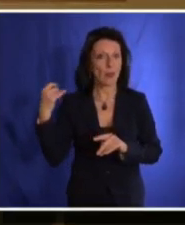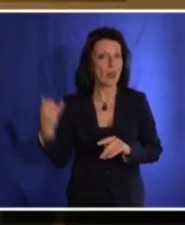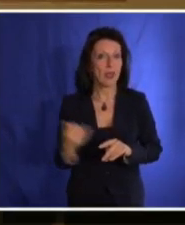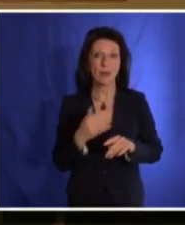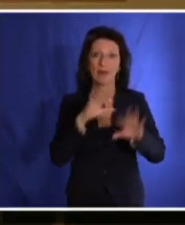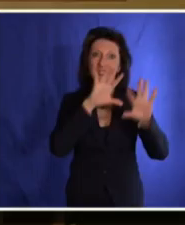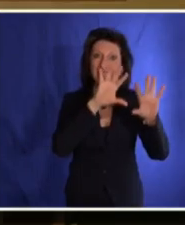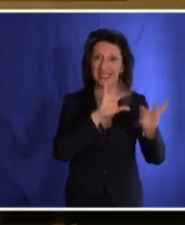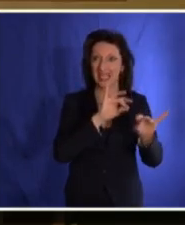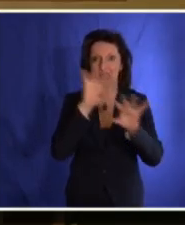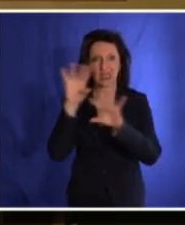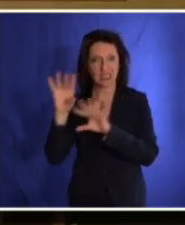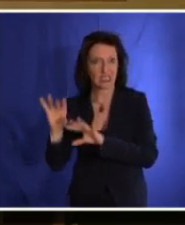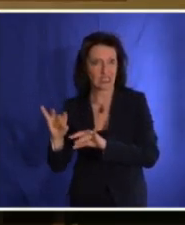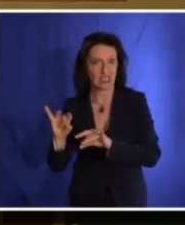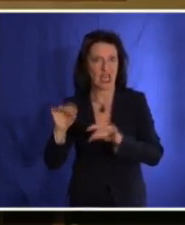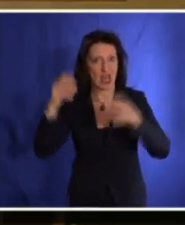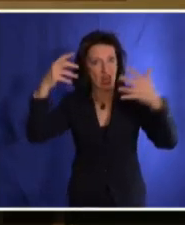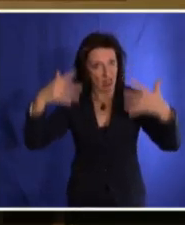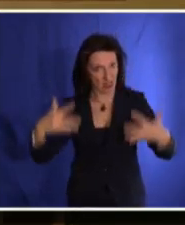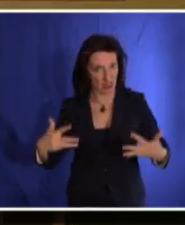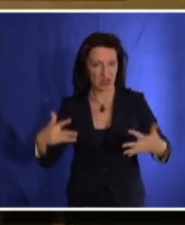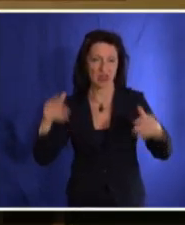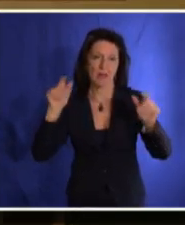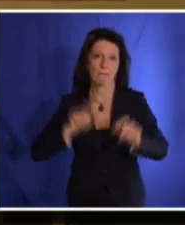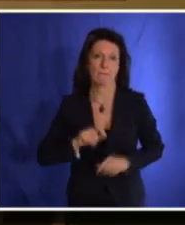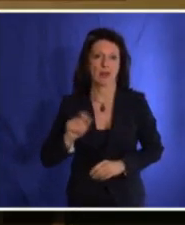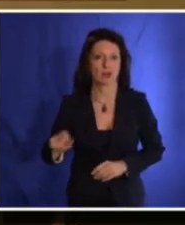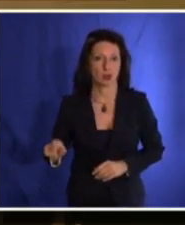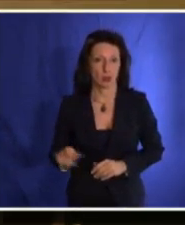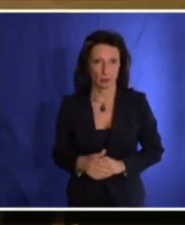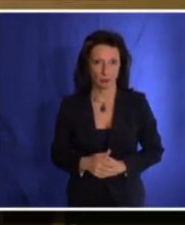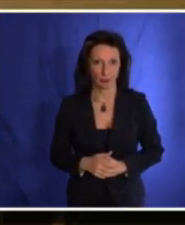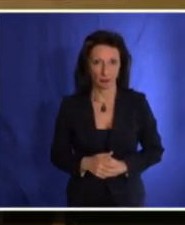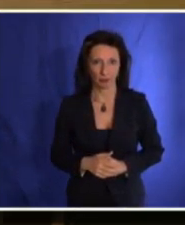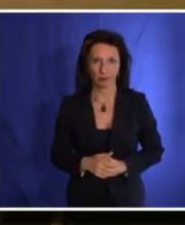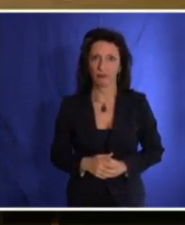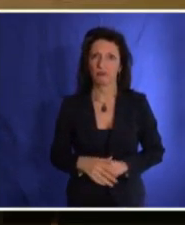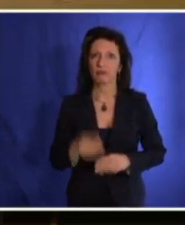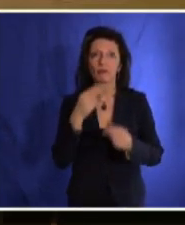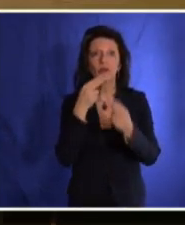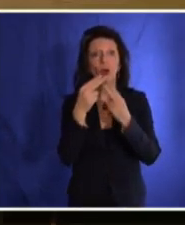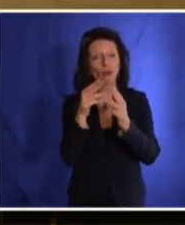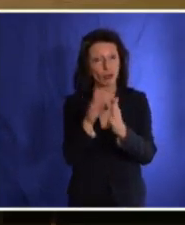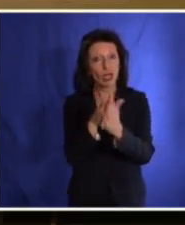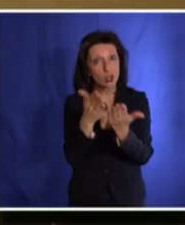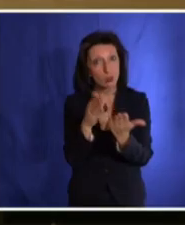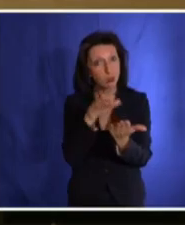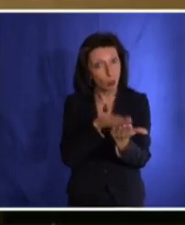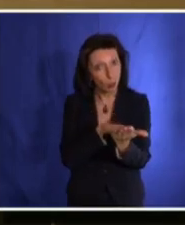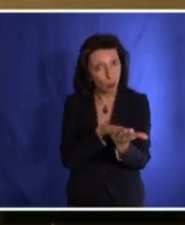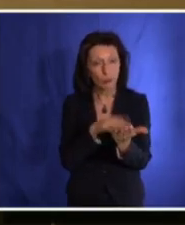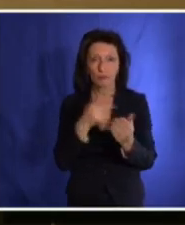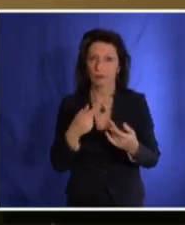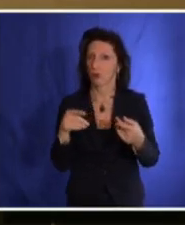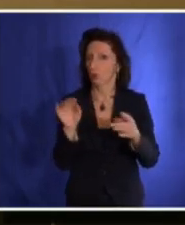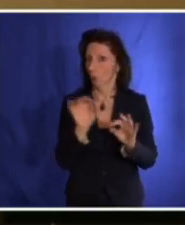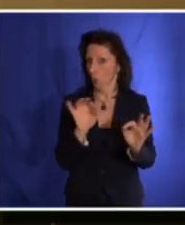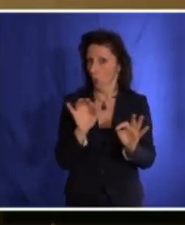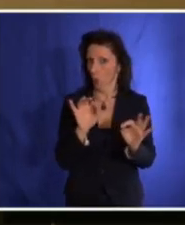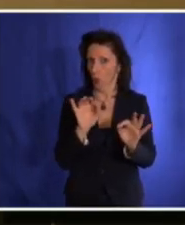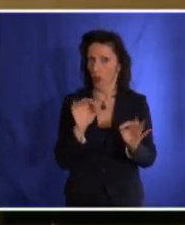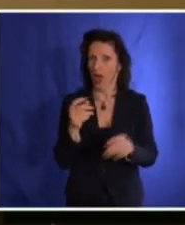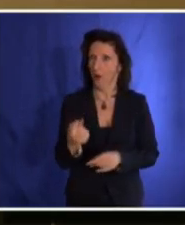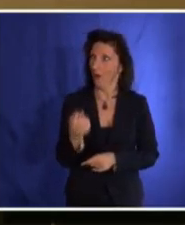10 Persönlichkeiten zusammen, die sie dem Konferenzbuch bzw. der